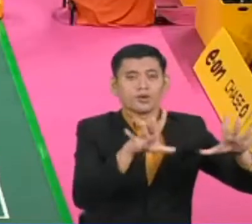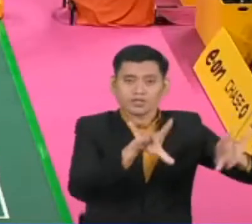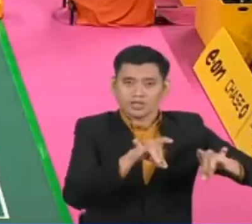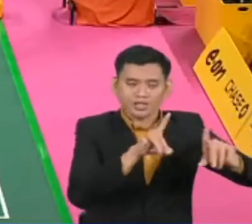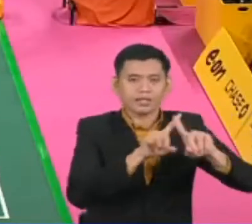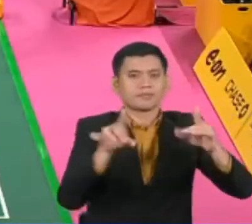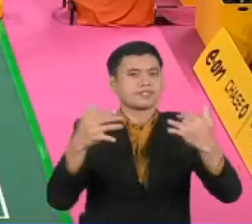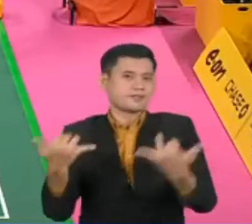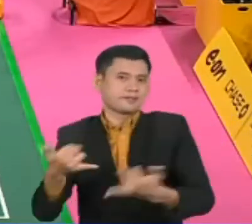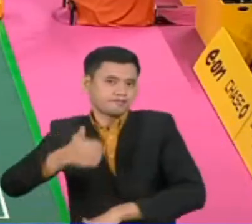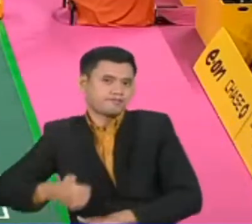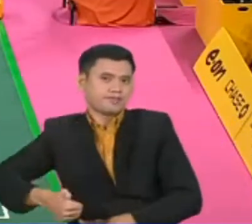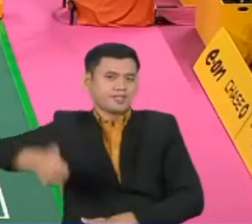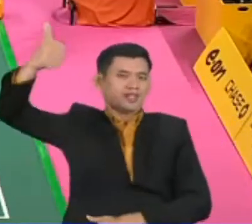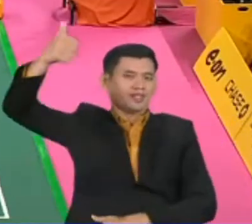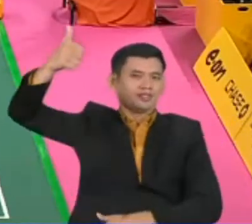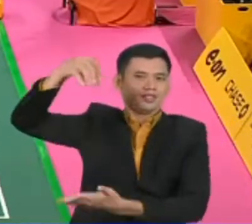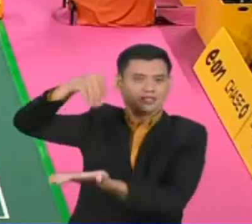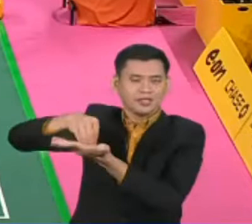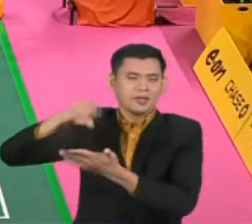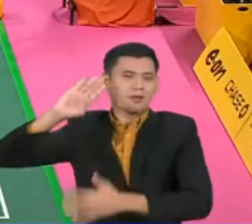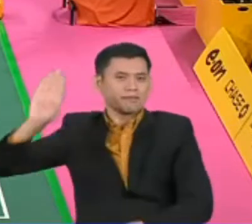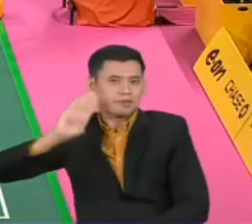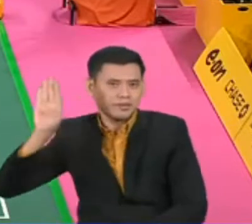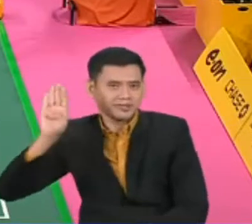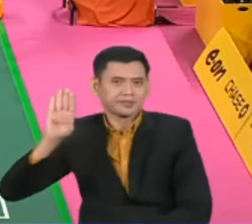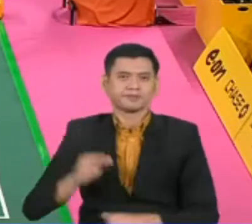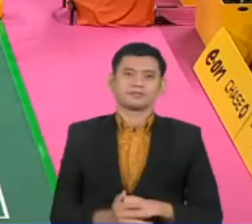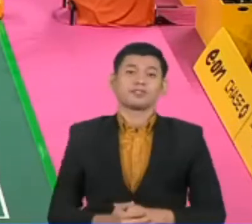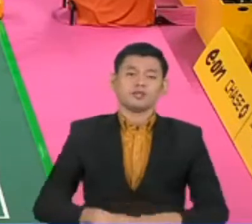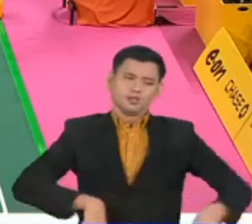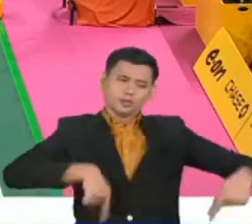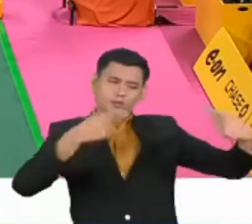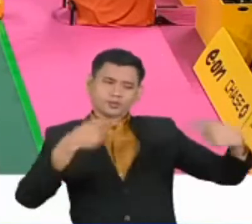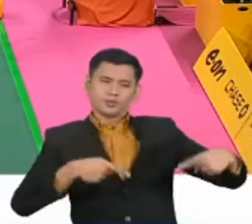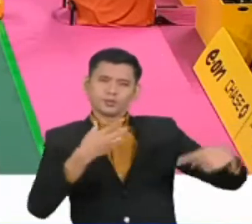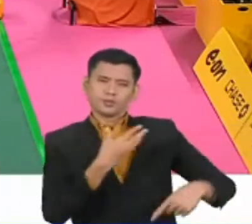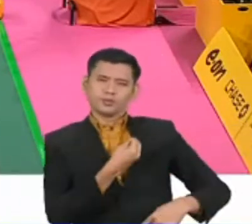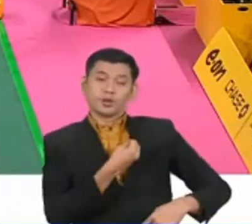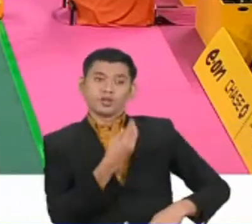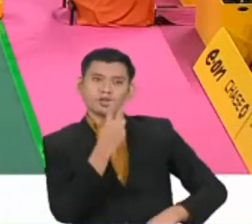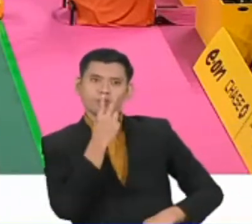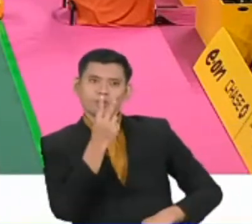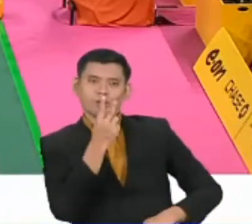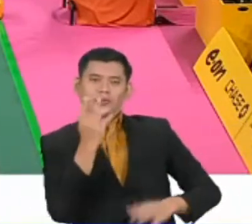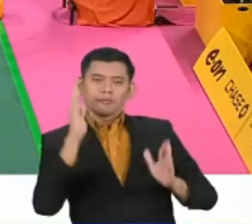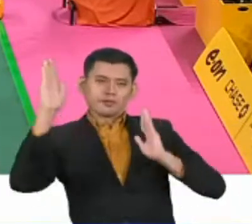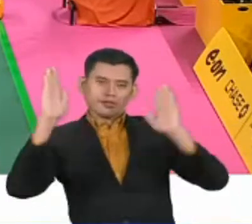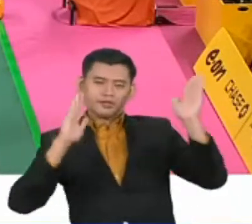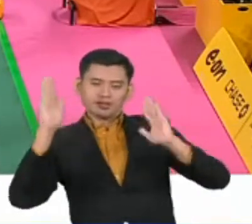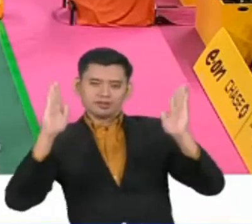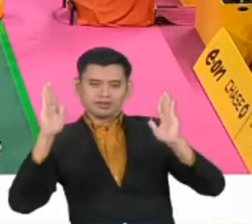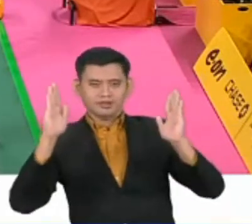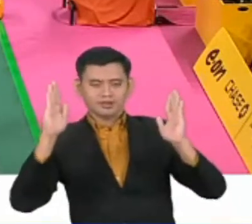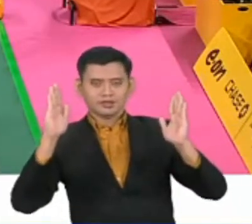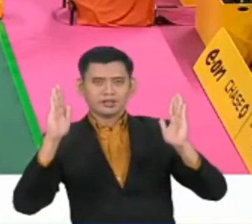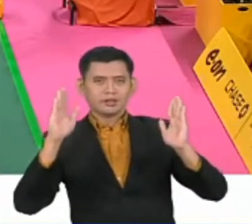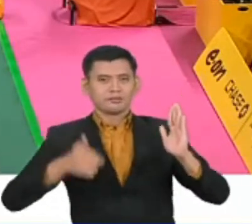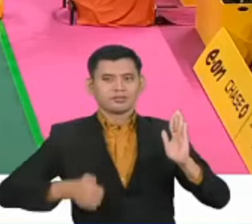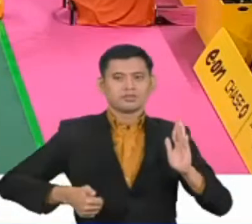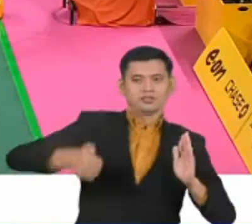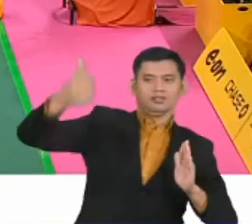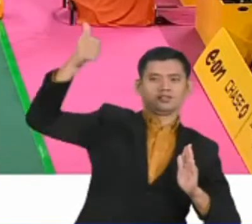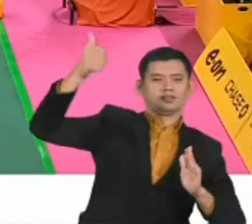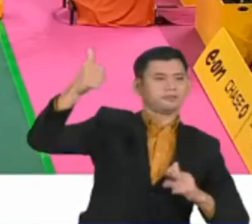Oh, my goodness, he was going to leave that. Perlawanan menarik pada debat itu menyaksikan Malaysia turun selaku pilihan utama kejohanan menentang juara